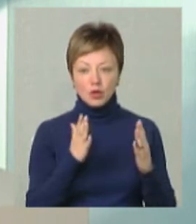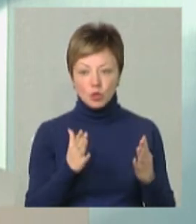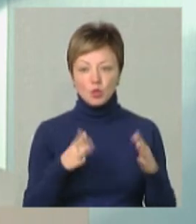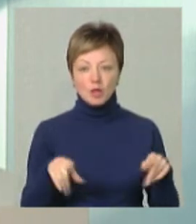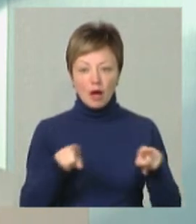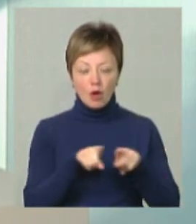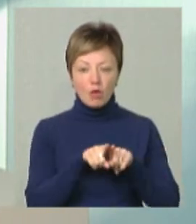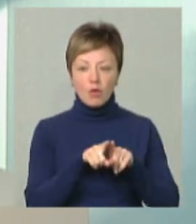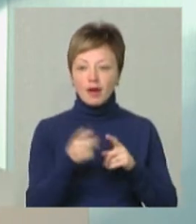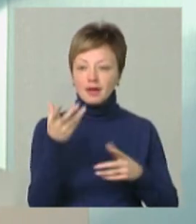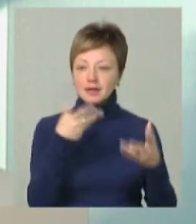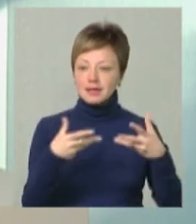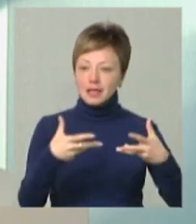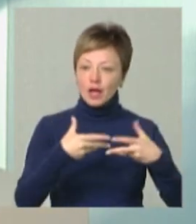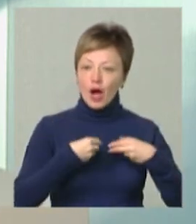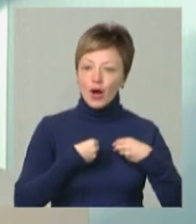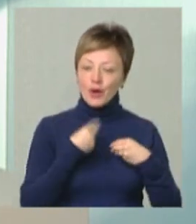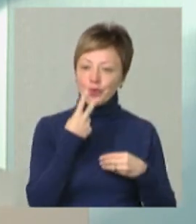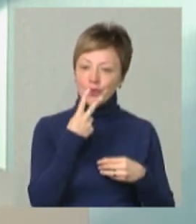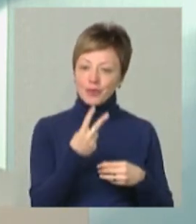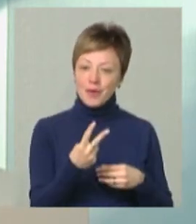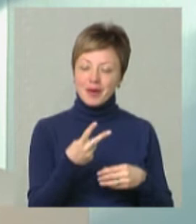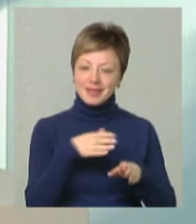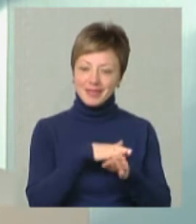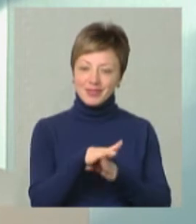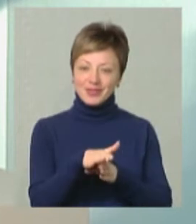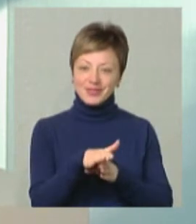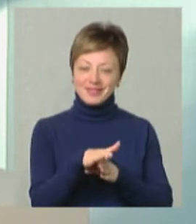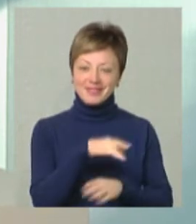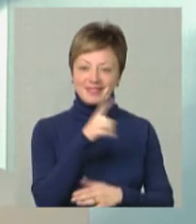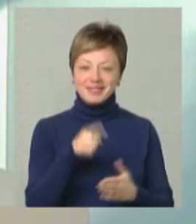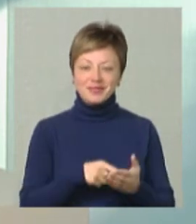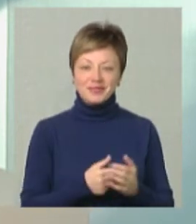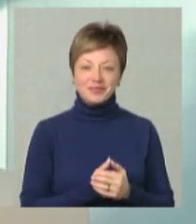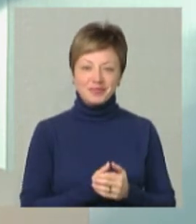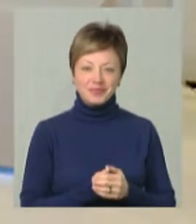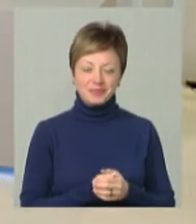такою, яка зачарує потім усіх, хто побачить реалізованою її?